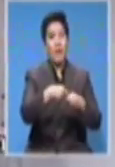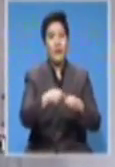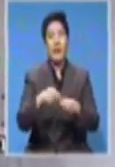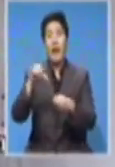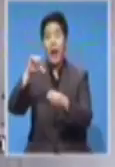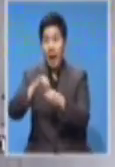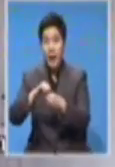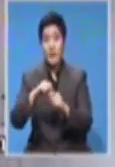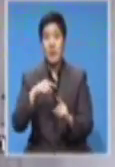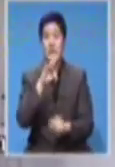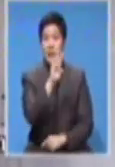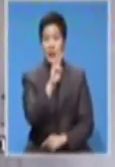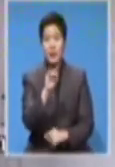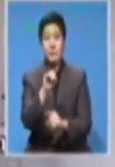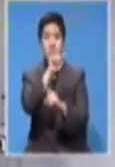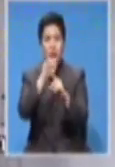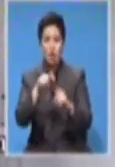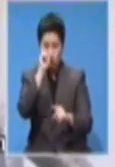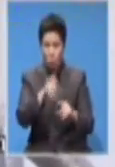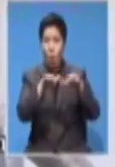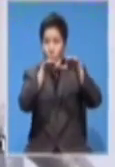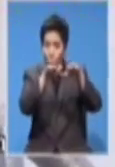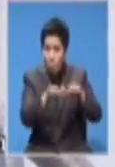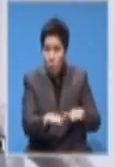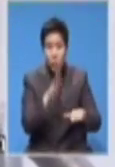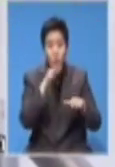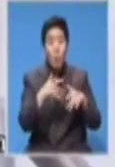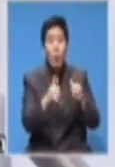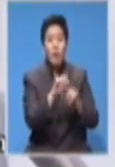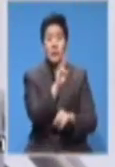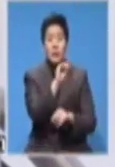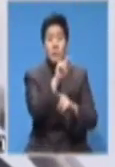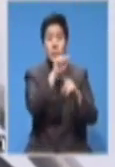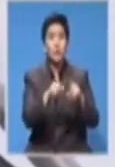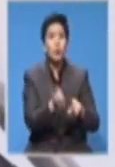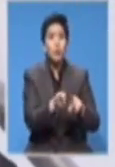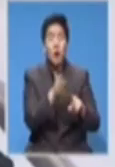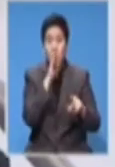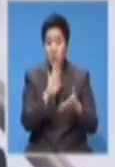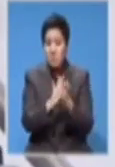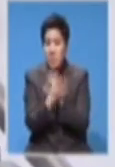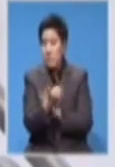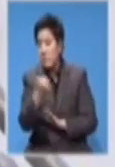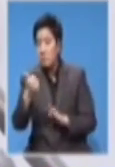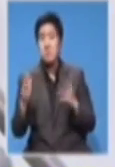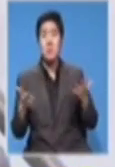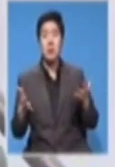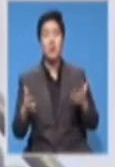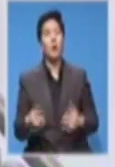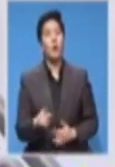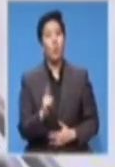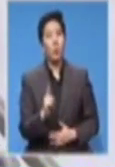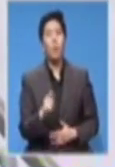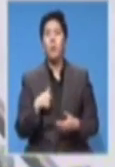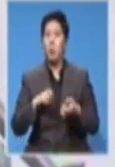นะถ้าเรายังไม่ลดตรงนี้ไปโดยไม่ใช้พลังใช้วัสดุอื่นๆมาเป็นพลังมาเป็นต้นทุนน